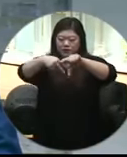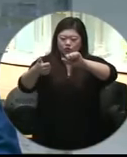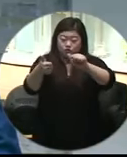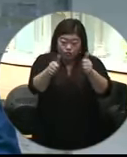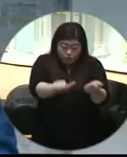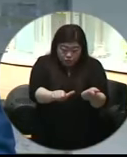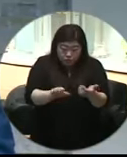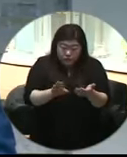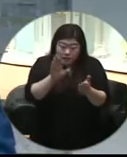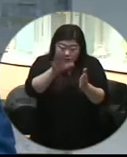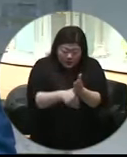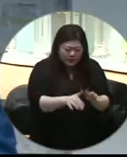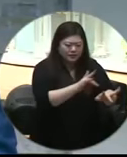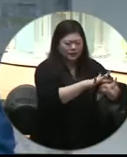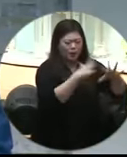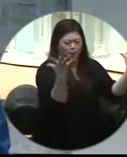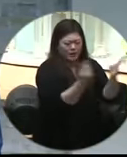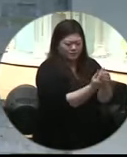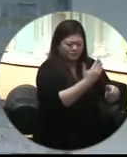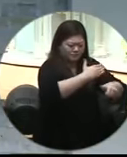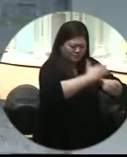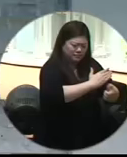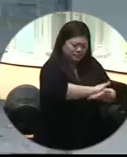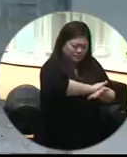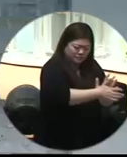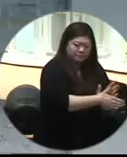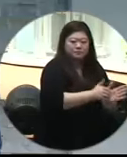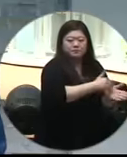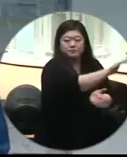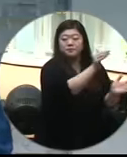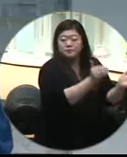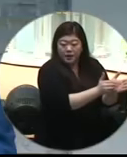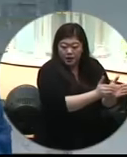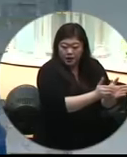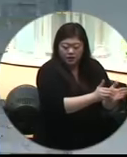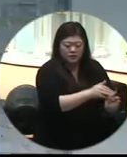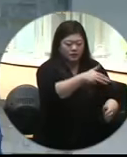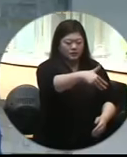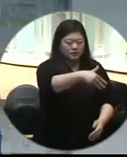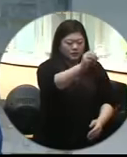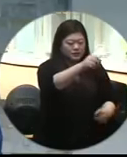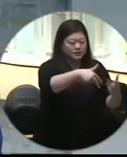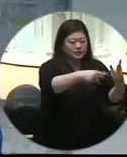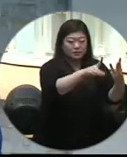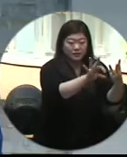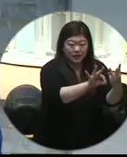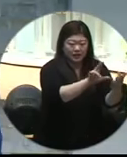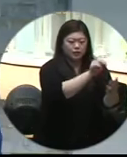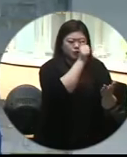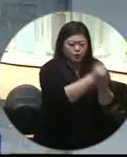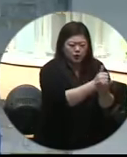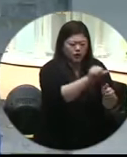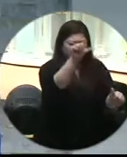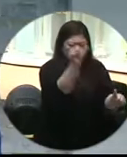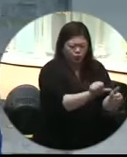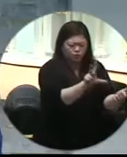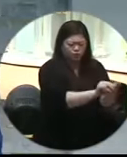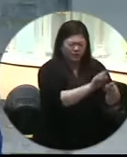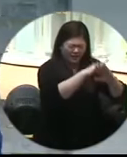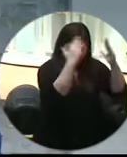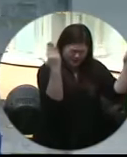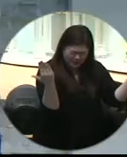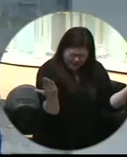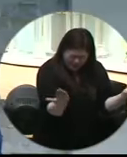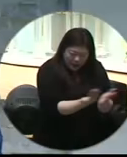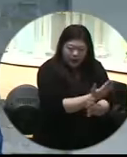순간에 완전히 박살나고 창세기 3장에서 발생되었던 죄와 저주의 모든 문제가